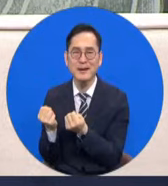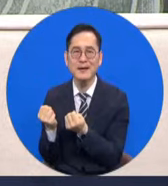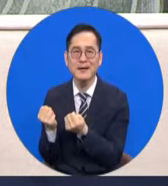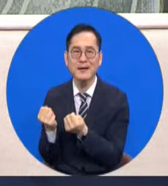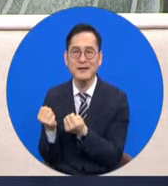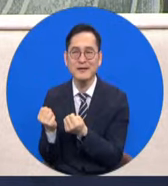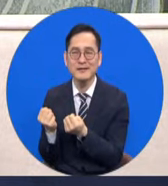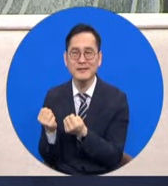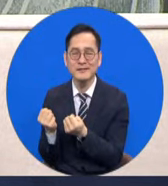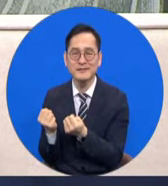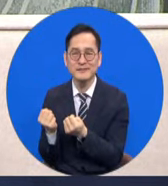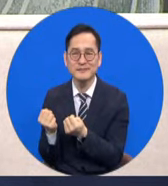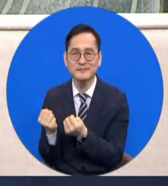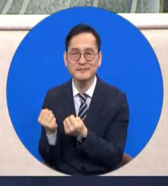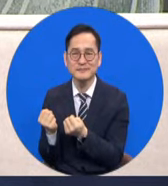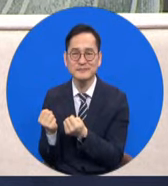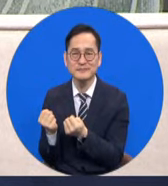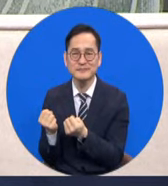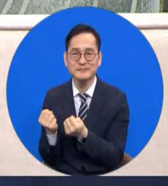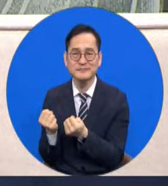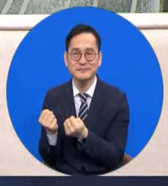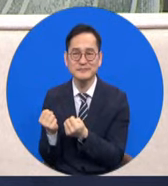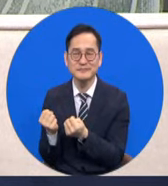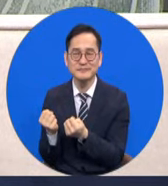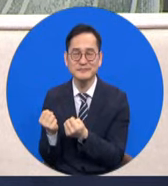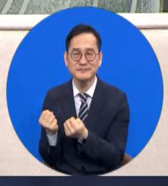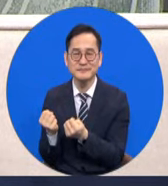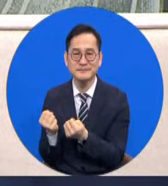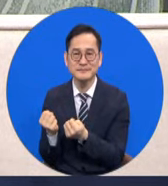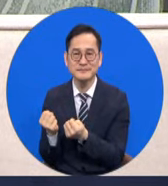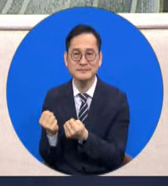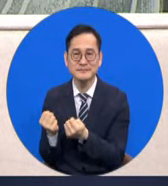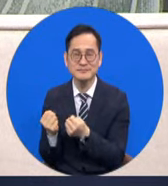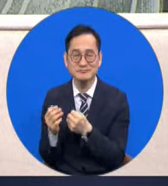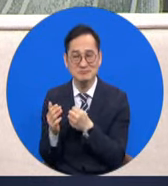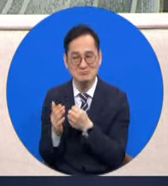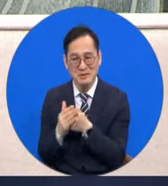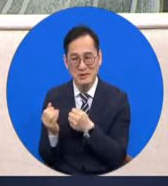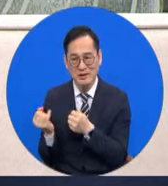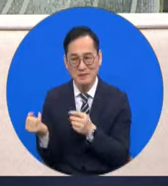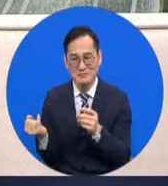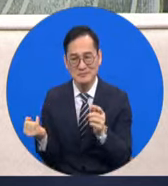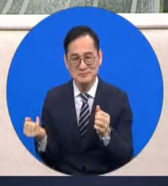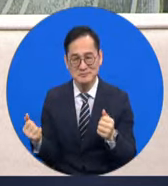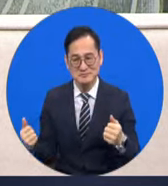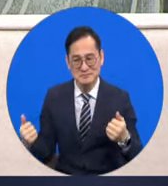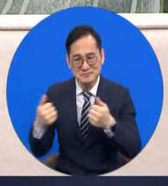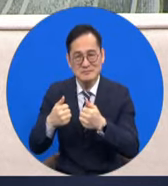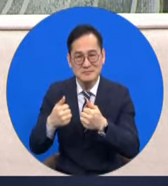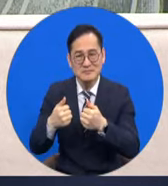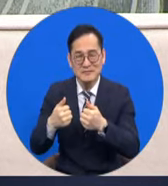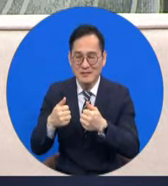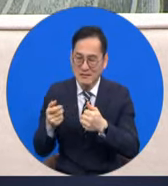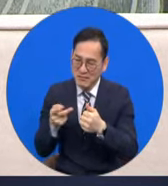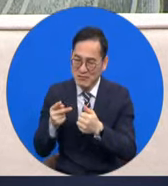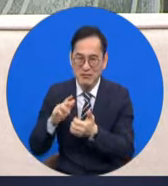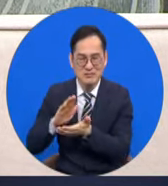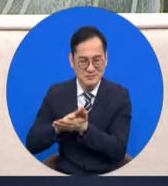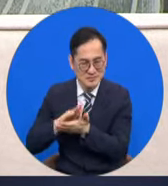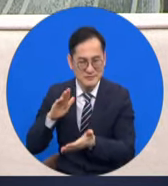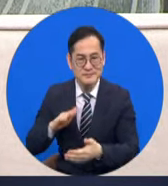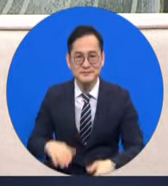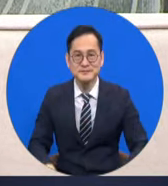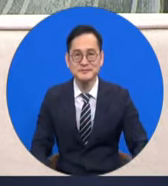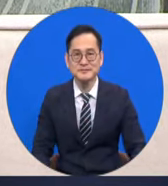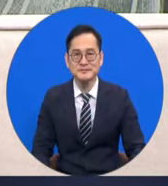네네. 결과적으로 이 부분이 가장 어찌 보면 이번 선거에서 가장 핵심적인 지역이 될 수도 있겠다. 막 그런 생각을